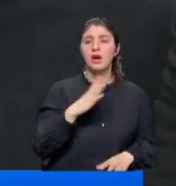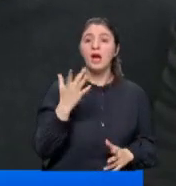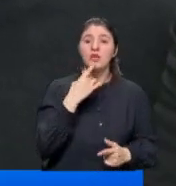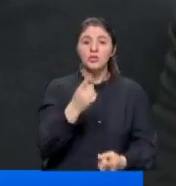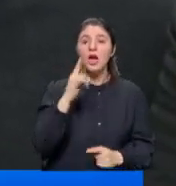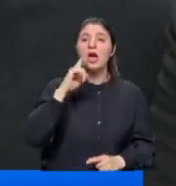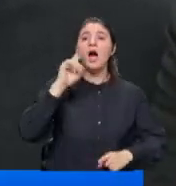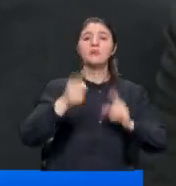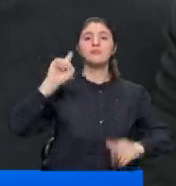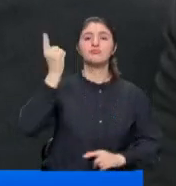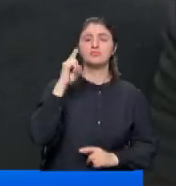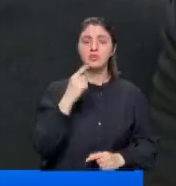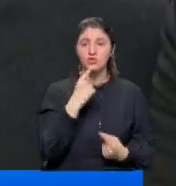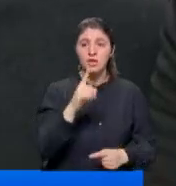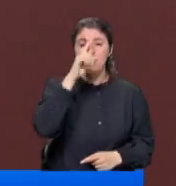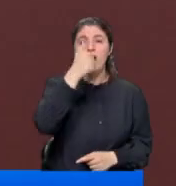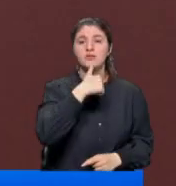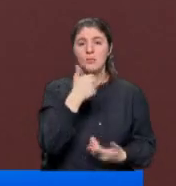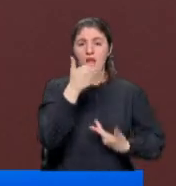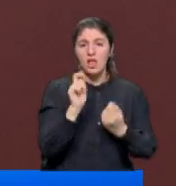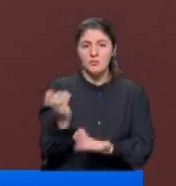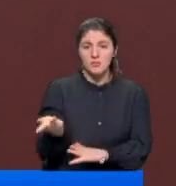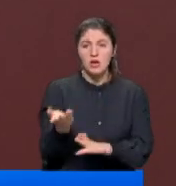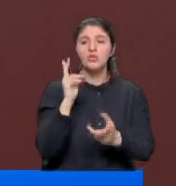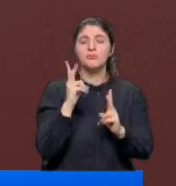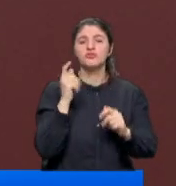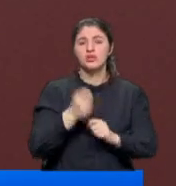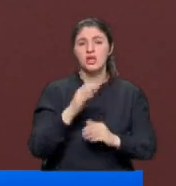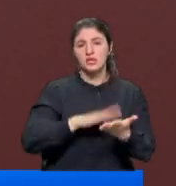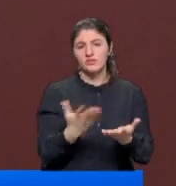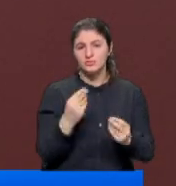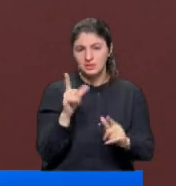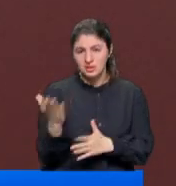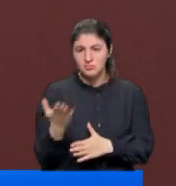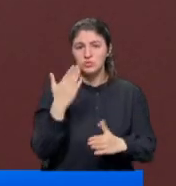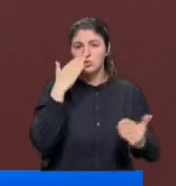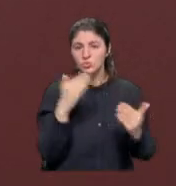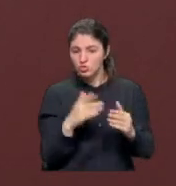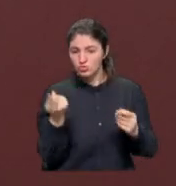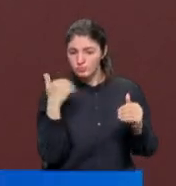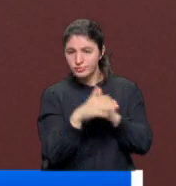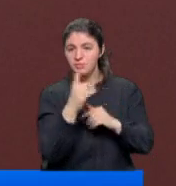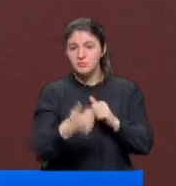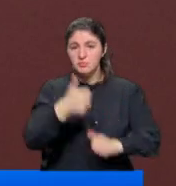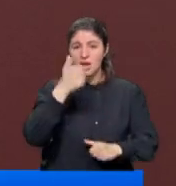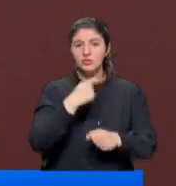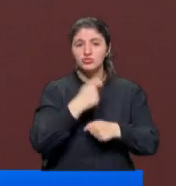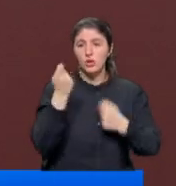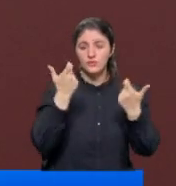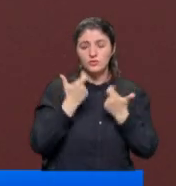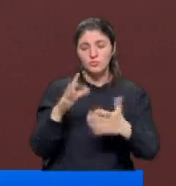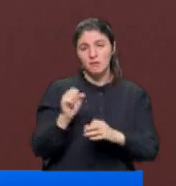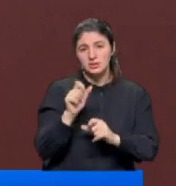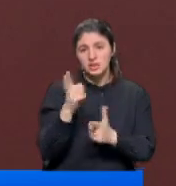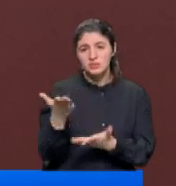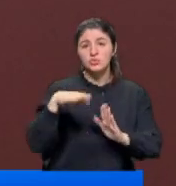Diktatörlüğü itiraf ediyor. Tek adam dönemini itiraf ediyor. Normal şartlarda istifa etmesi gerekir. Liyakatlı bir bakanın görevi üstlenmesi